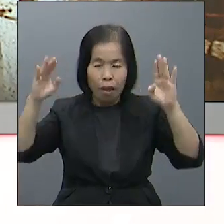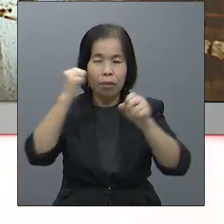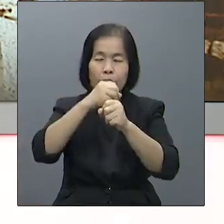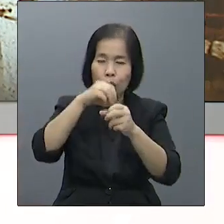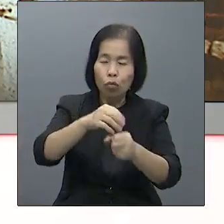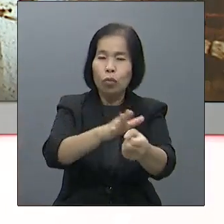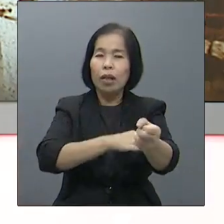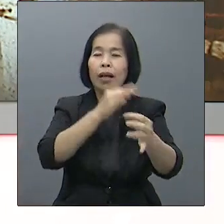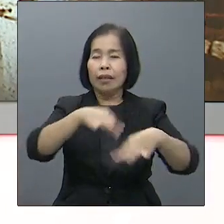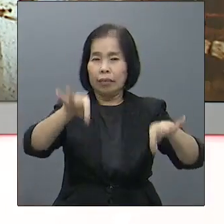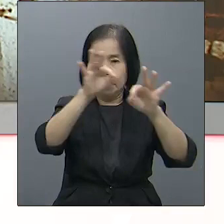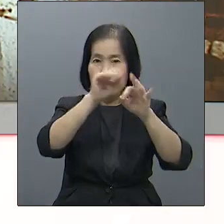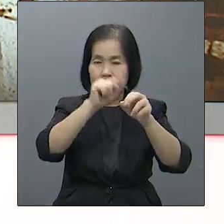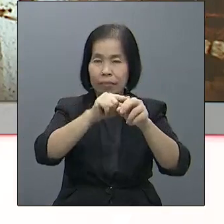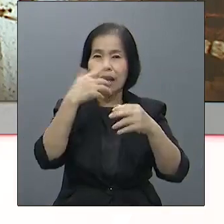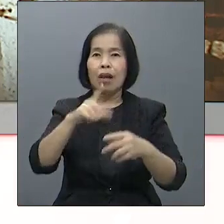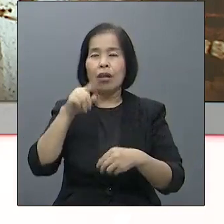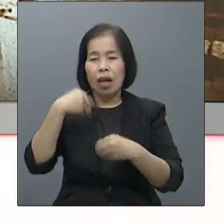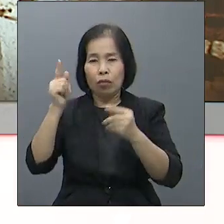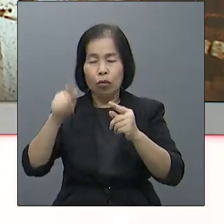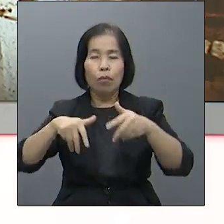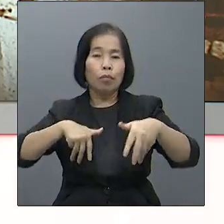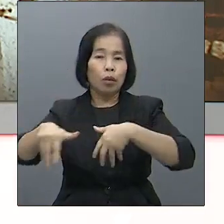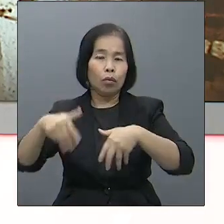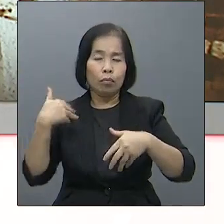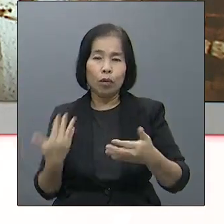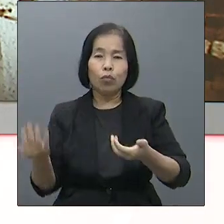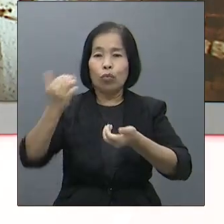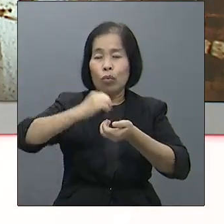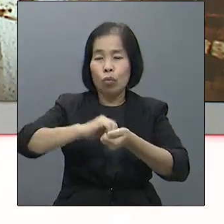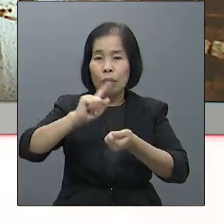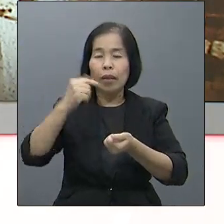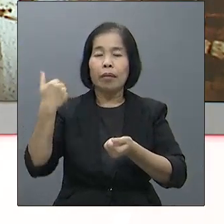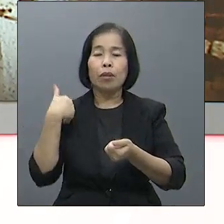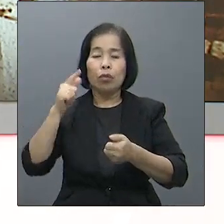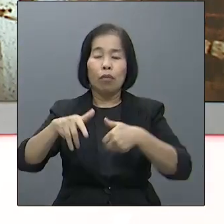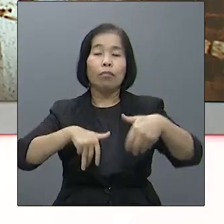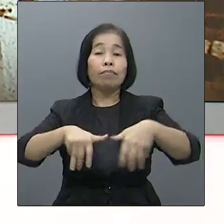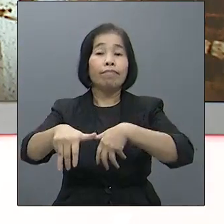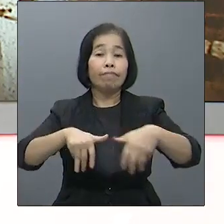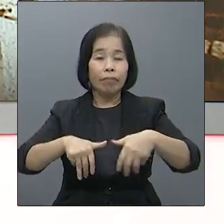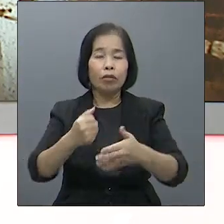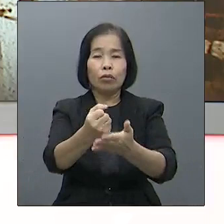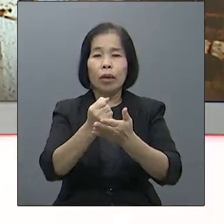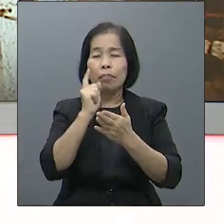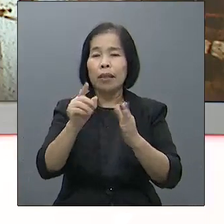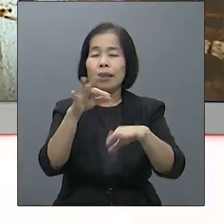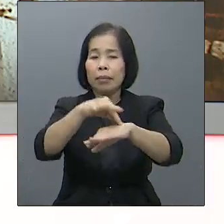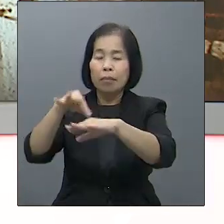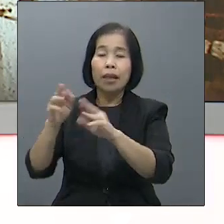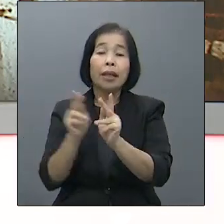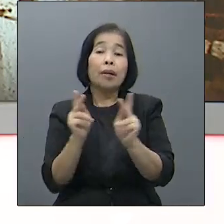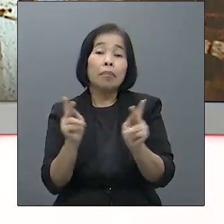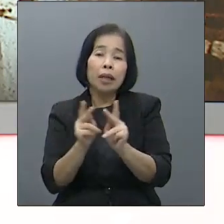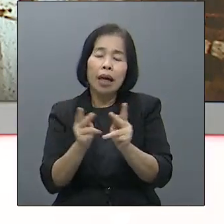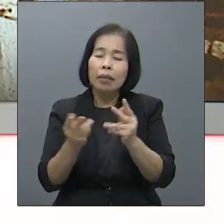อจากนั้นยมีการแก้ไขให้ปราชาชนเข้ามามีส่วนร่วมหน่อยก็คือภาคปราชาสังคมให้เข้ามาเป็ภามาการในการพิจารณ